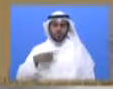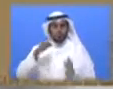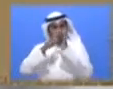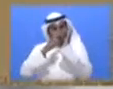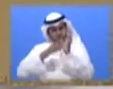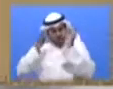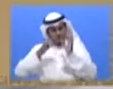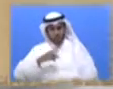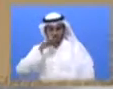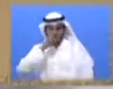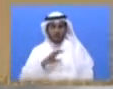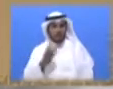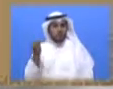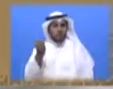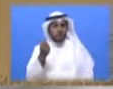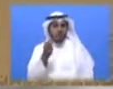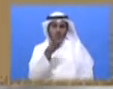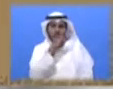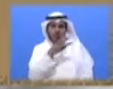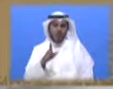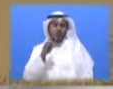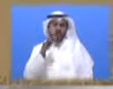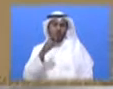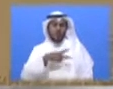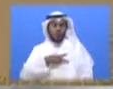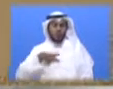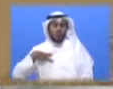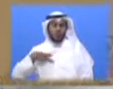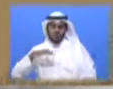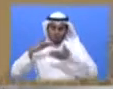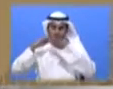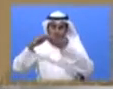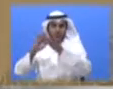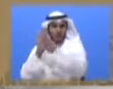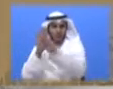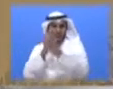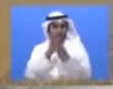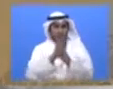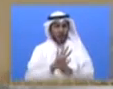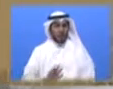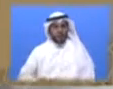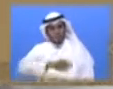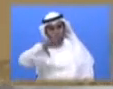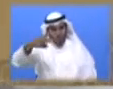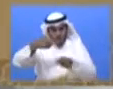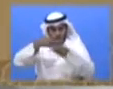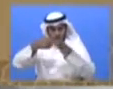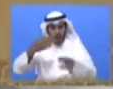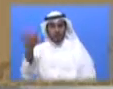كما تعلمون أن هذا جزء من السياسة العامة للدولة على اعتبار تحريك عجلة